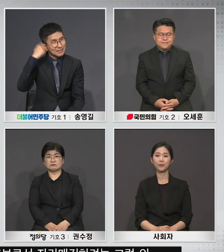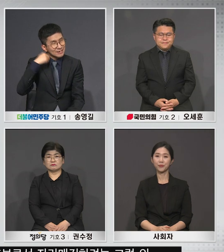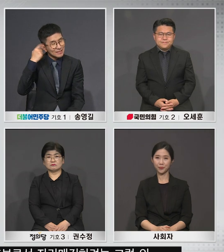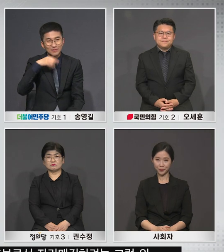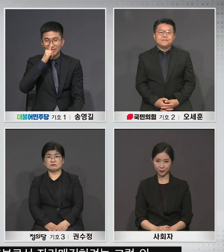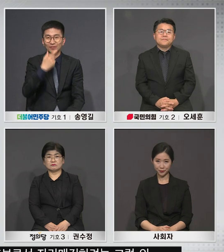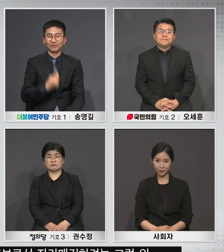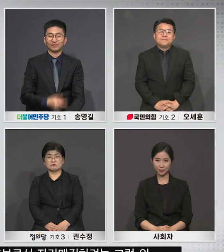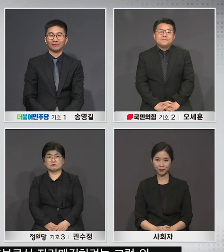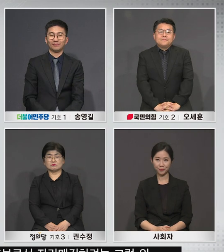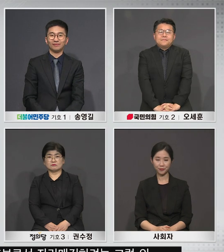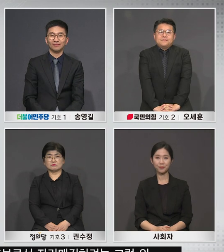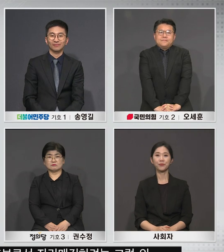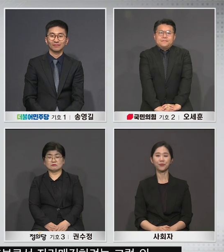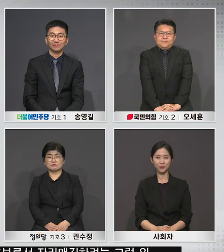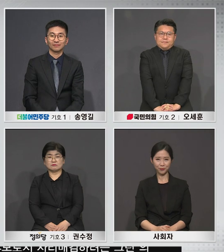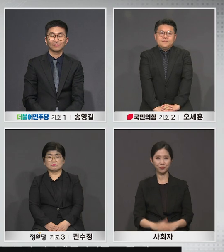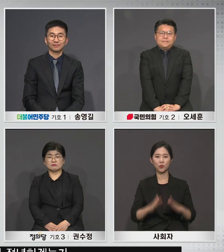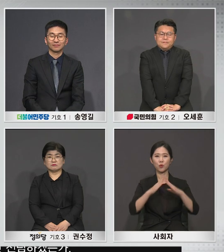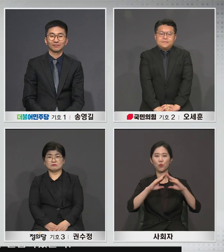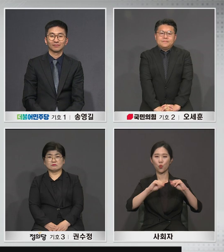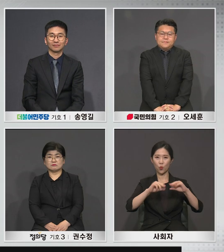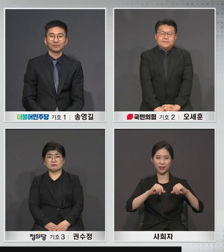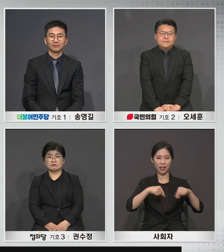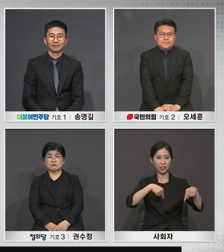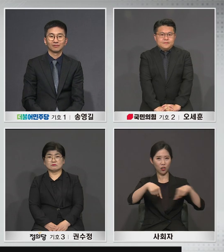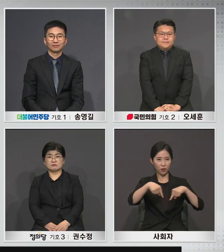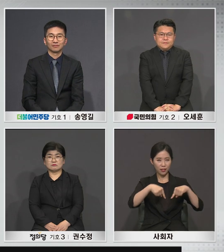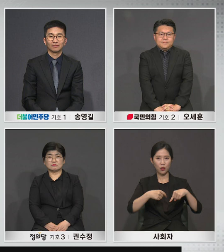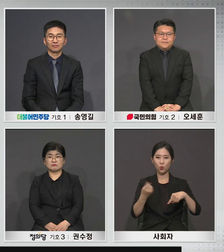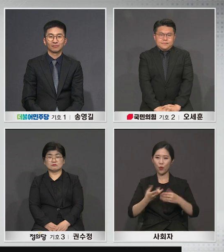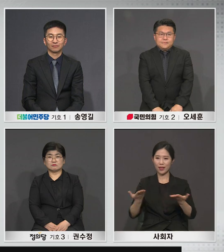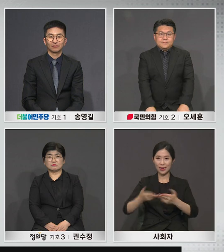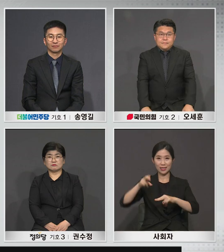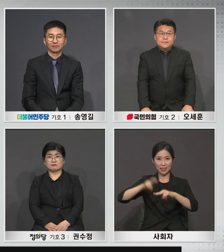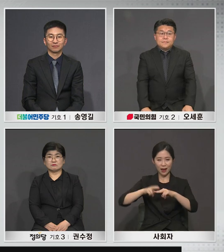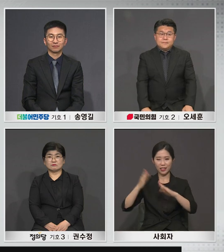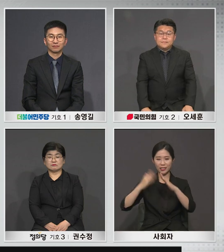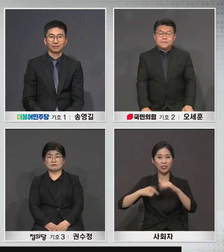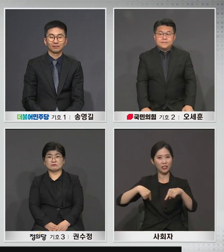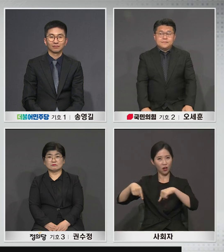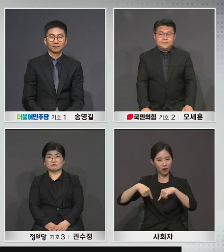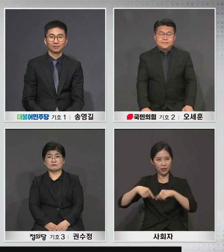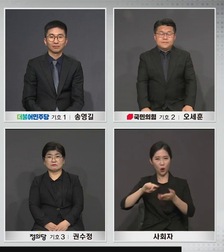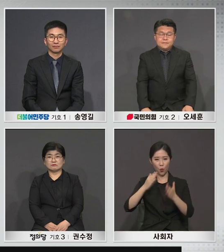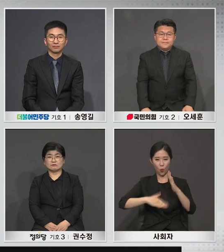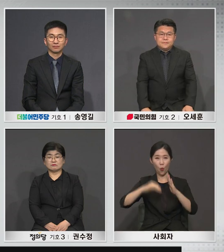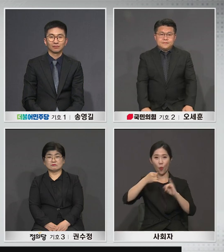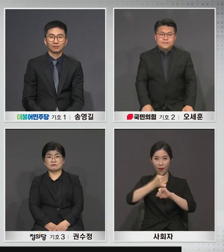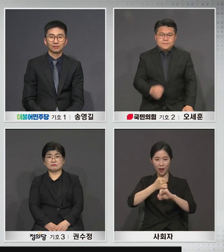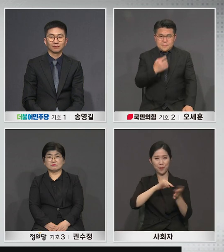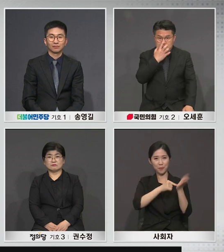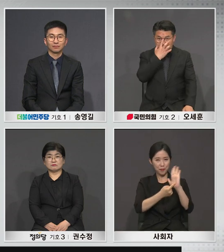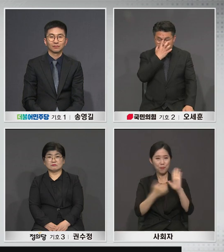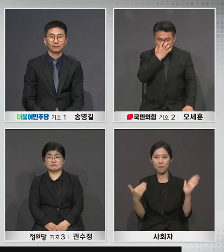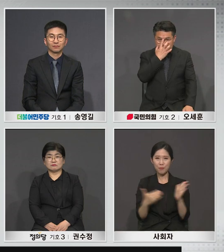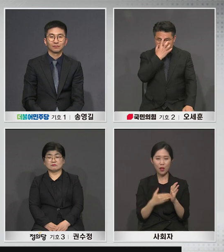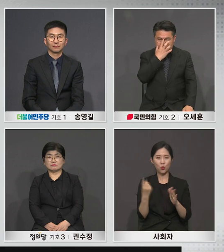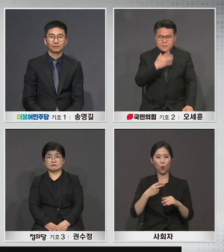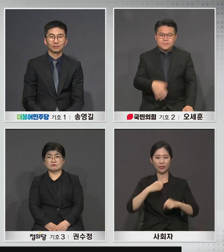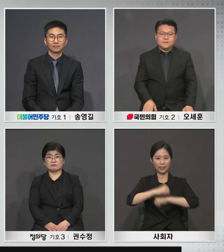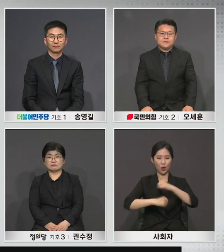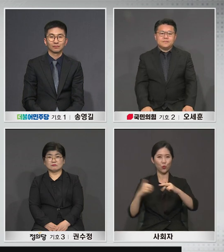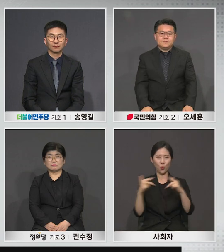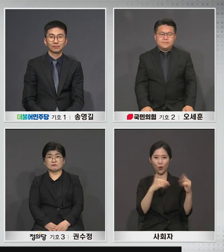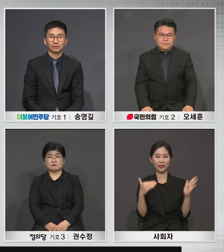부동산 정책 공약 그리고 일자리 정책 공약 관련해서 발표 잘 들었고 자유토론까지 잘 마쳤습니다. 자 이번에는 두